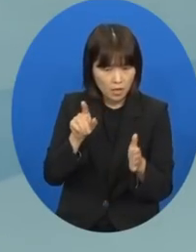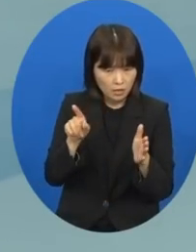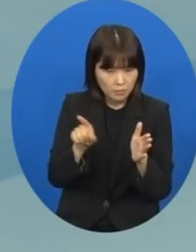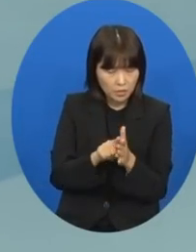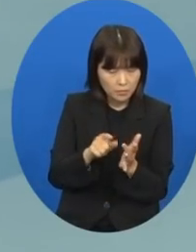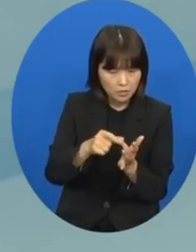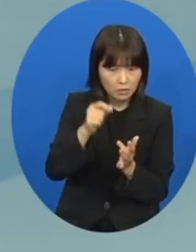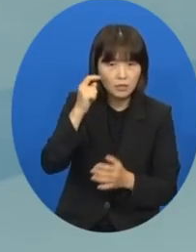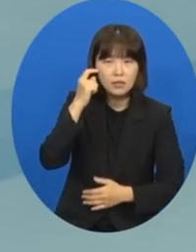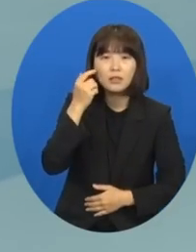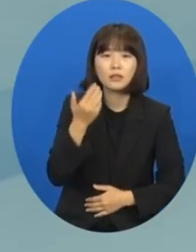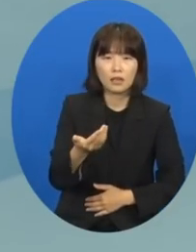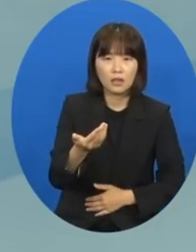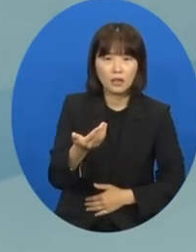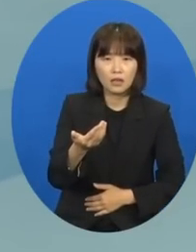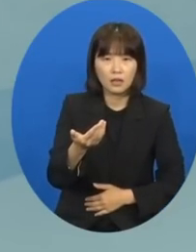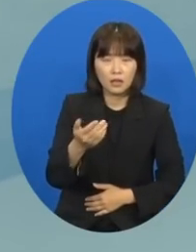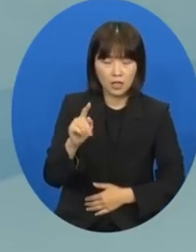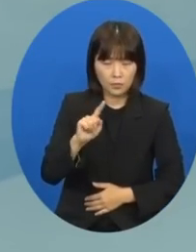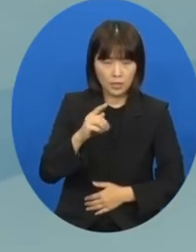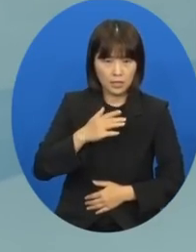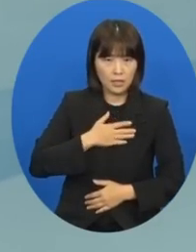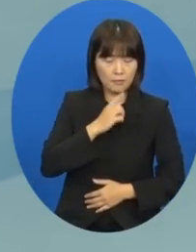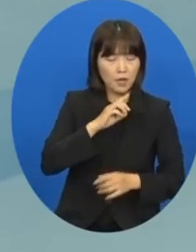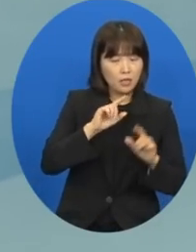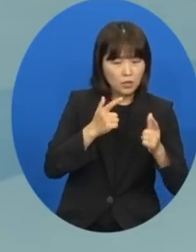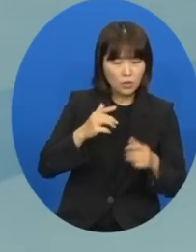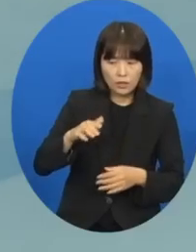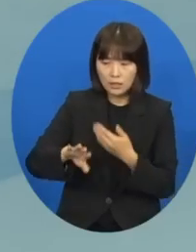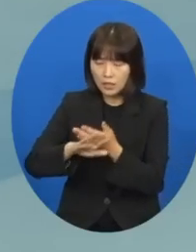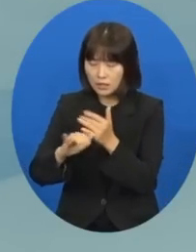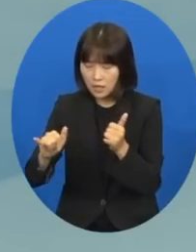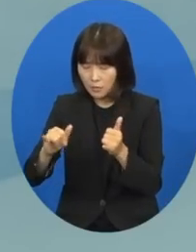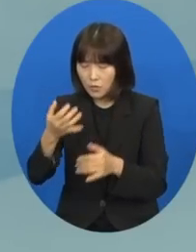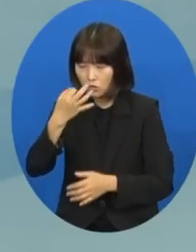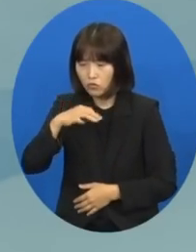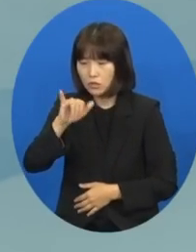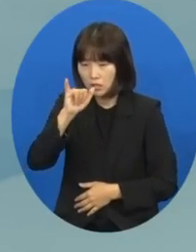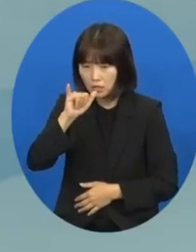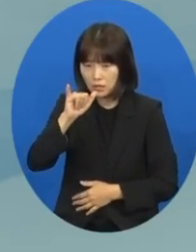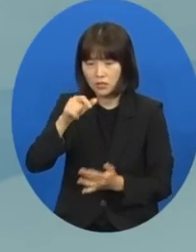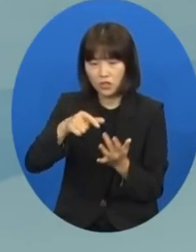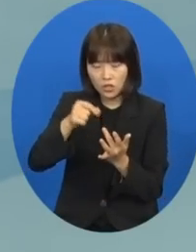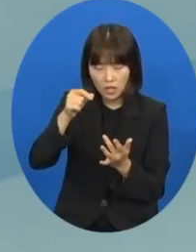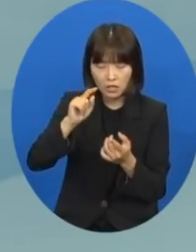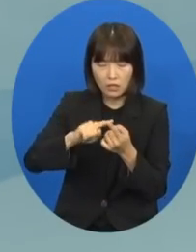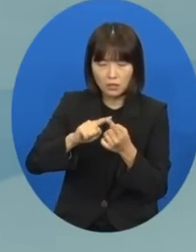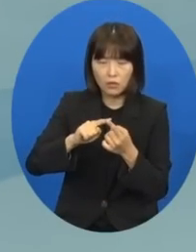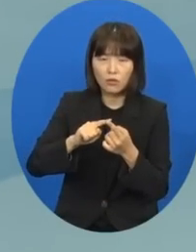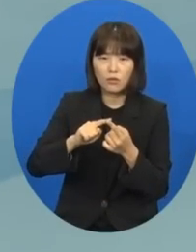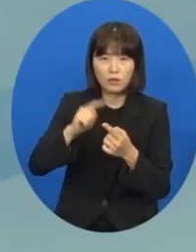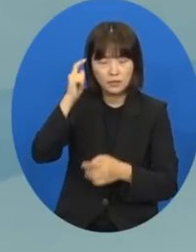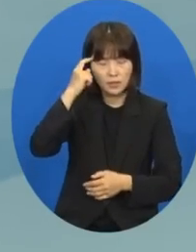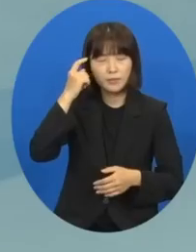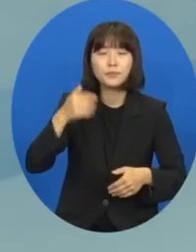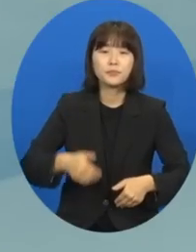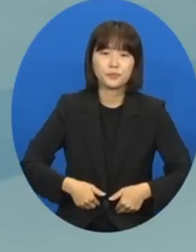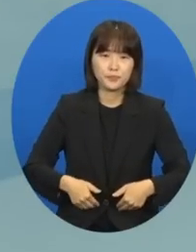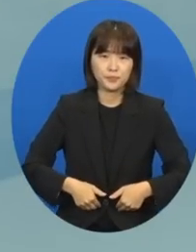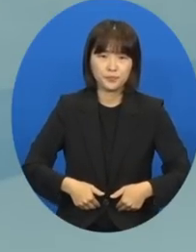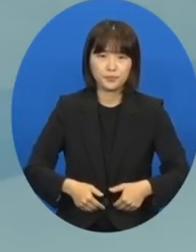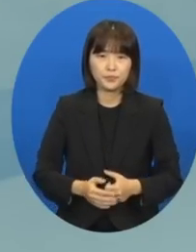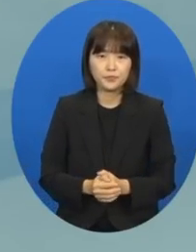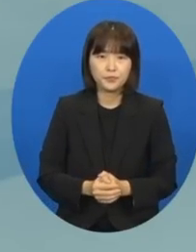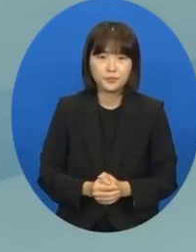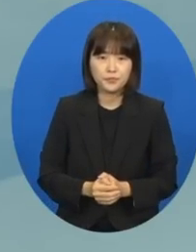선택이냐, 무엇이 나만이 아니라 다른 이들에게 유익이 되는 선택인가를 여러분 보셔야 해요. 물론 오늘 이 말씀을